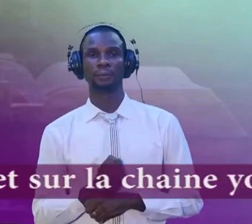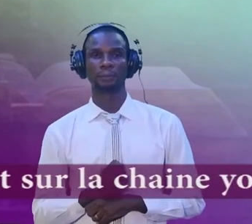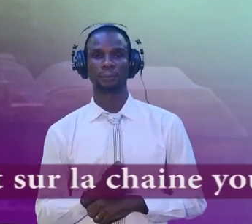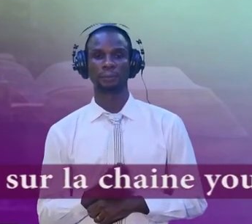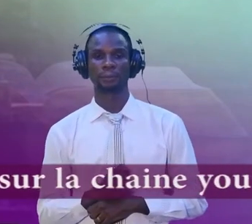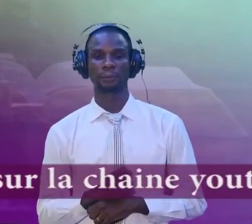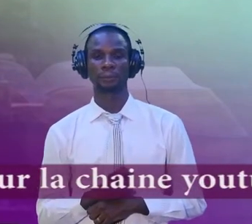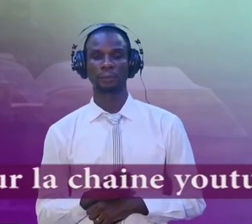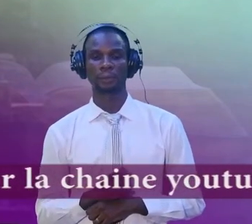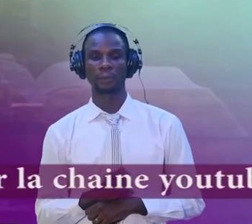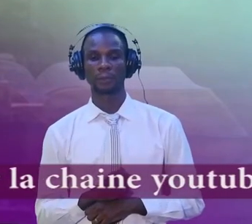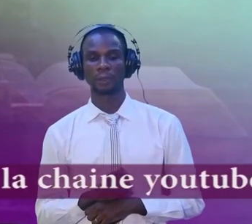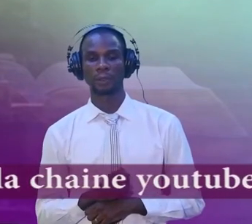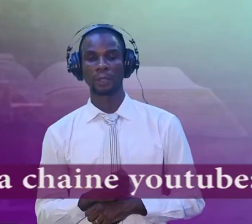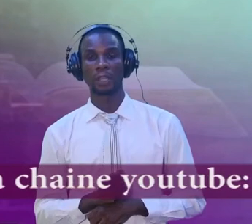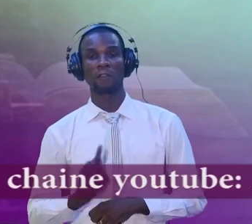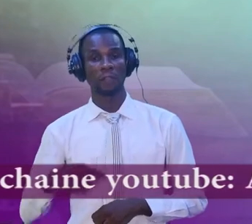na vinasababisha pia